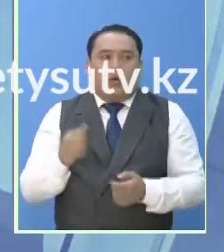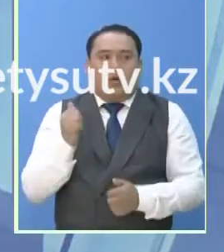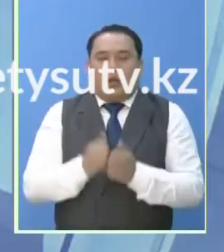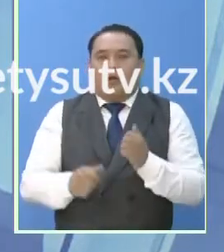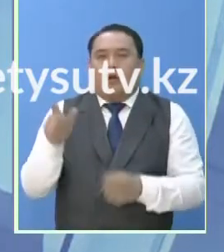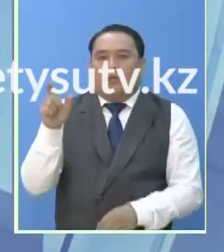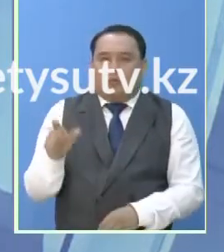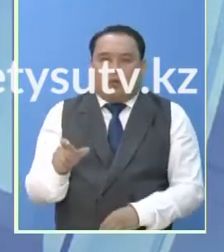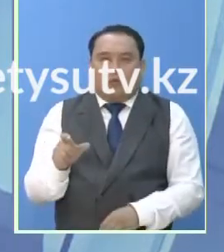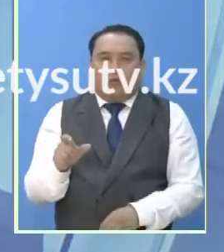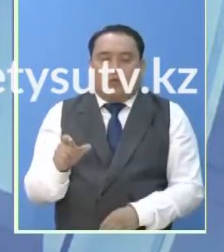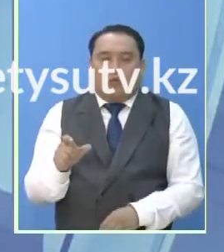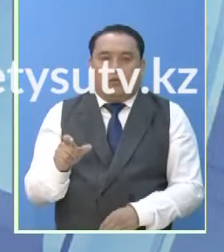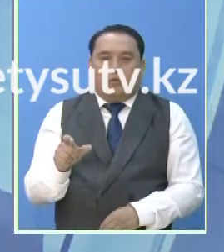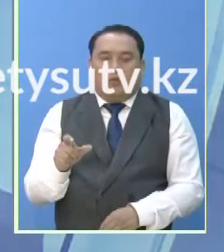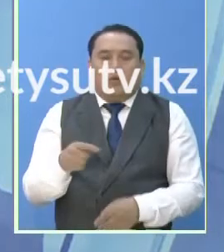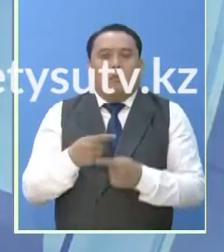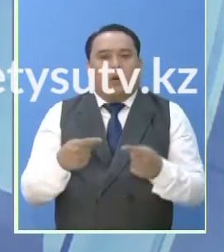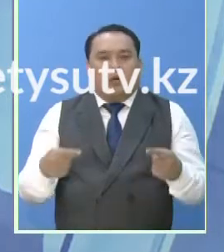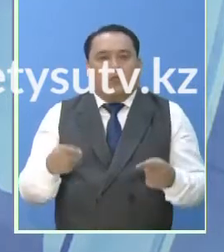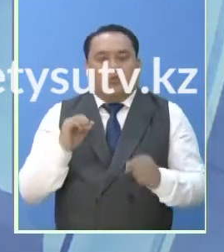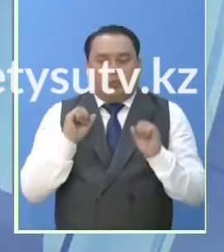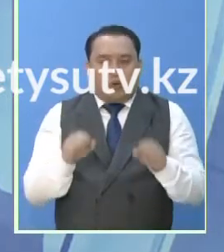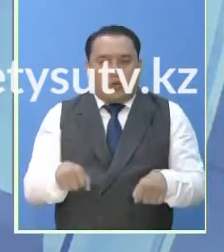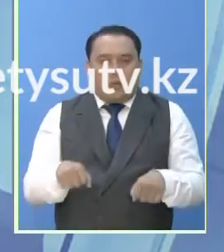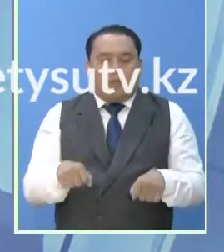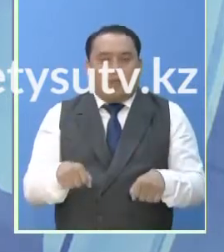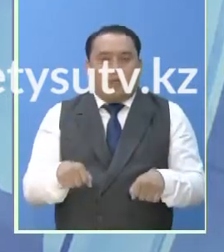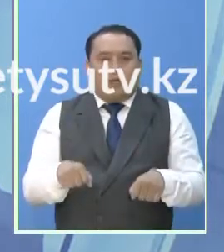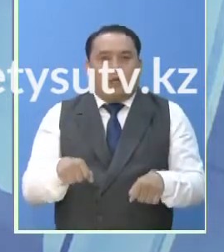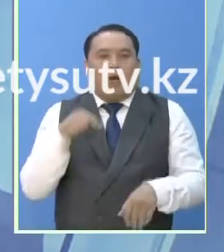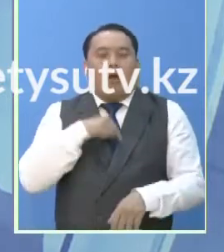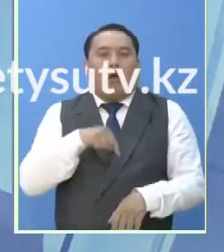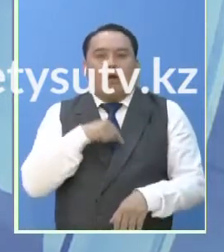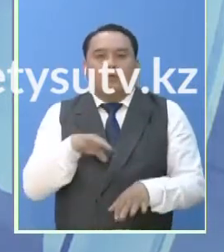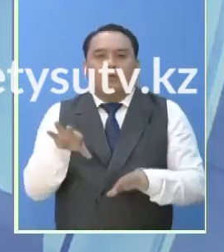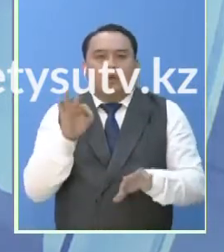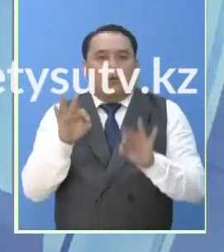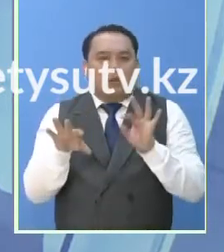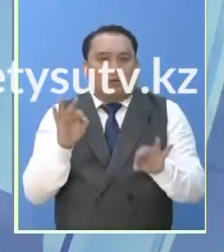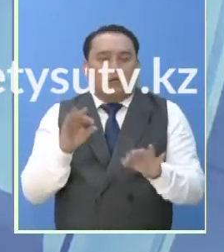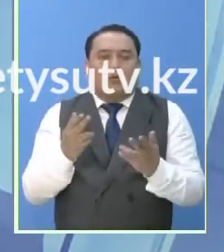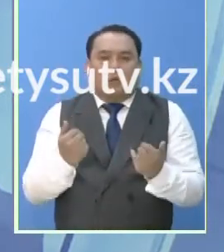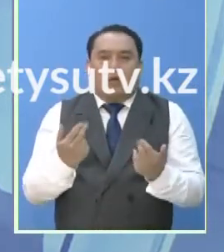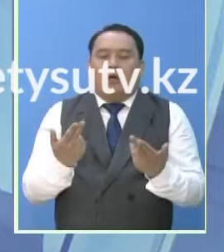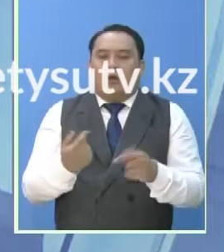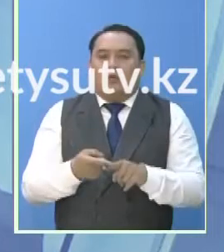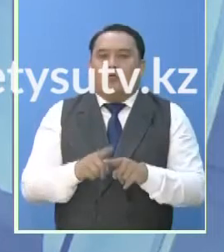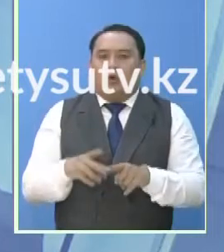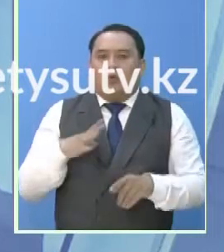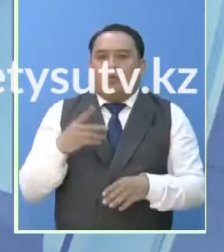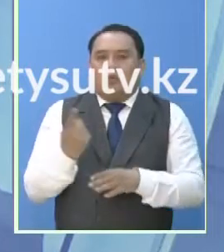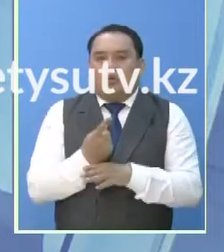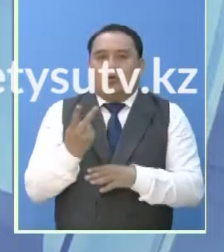адамның по-разному болады. Организмді де талғайды ма? Иә. Мен